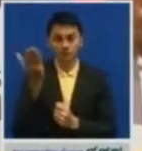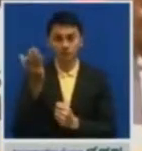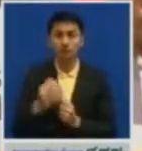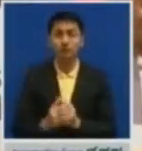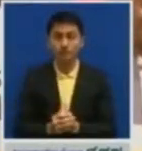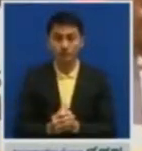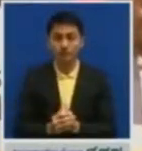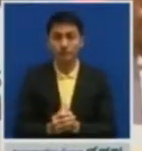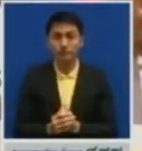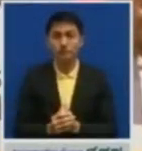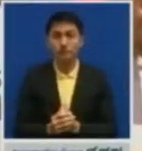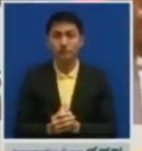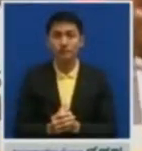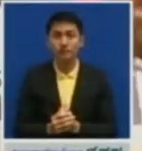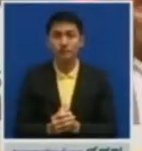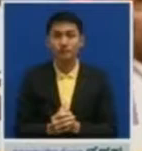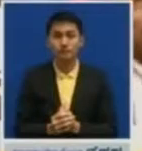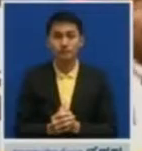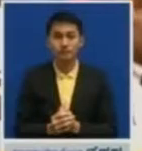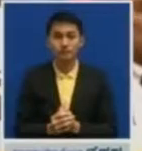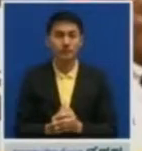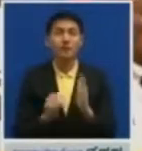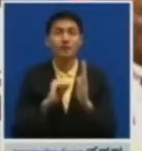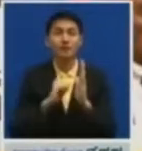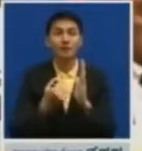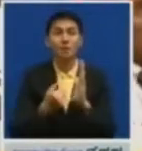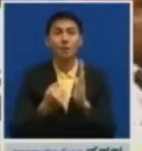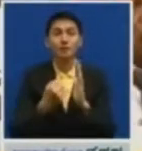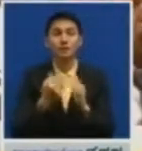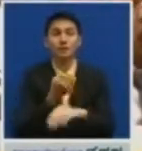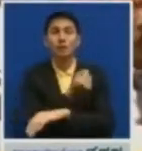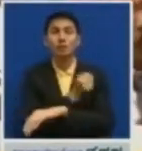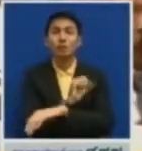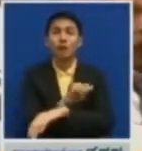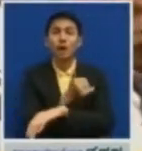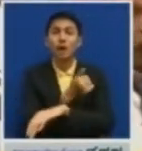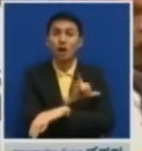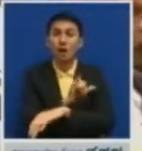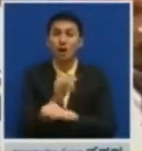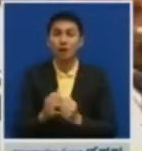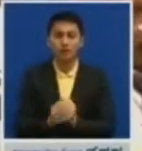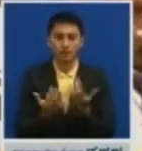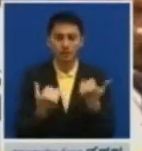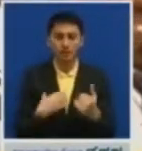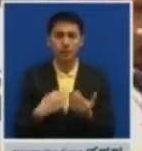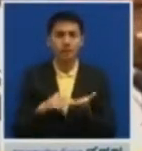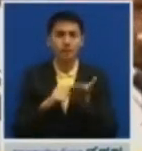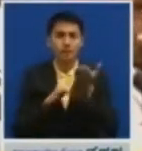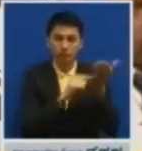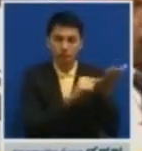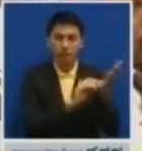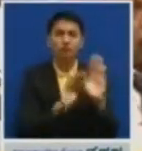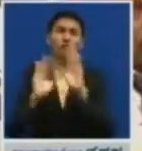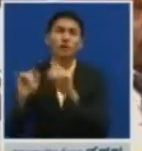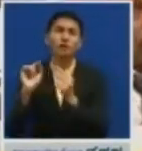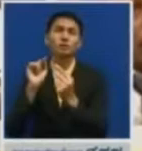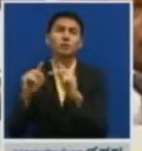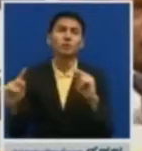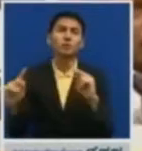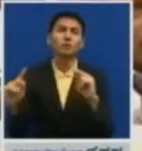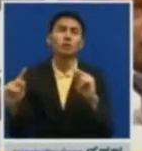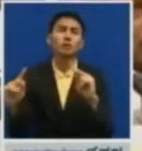ไทยภูมิลำเนาอำเภออุทัยจังหวัดอยุธยาดิฉันมีข้อหารือท่านประธานฝากไปยังกระทรวงวัฒนธรรม